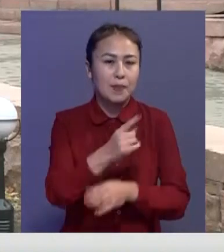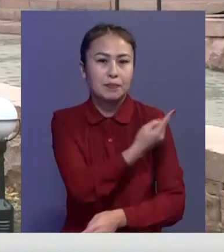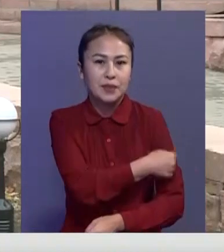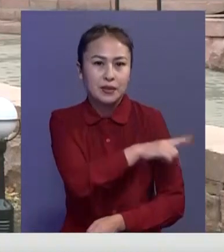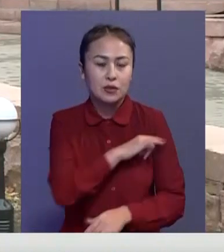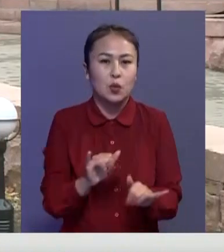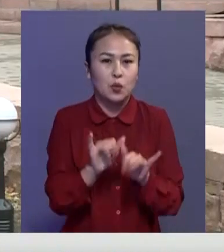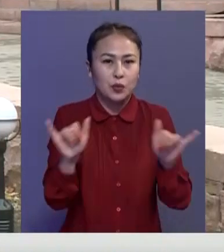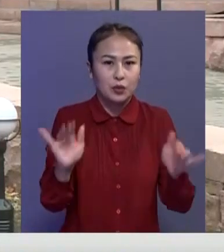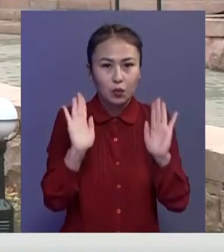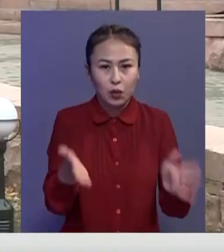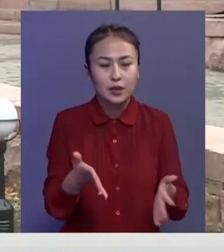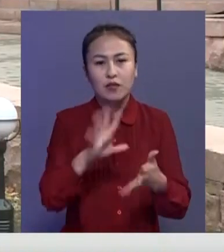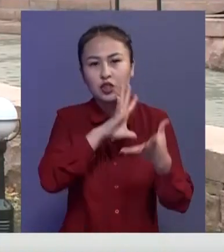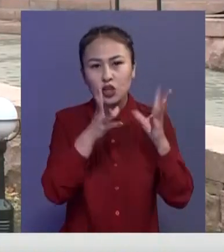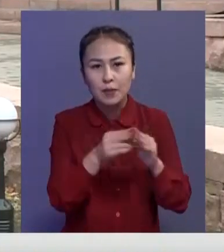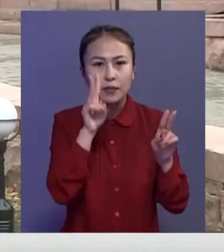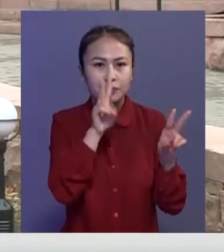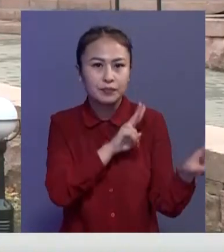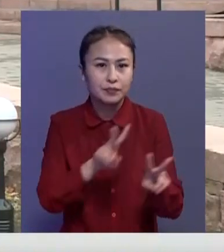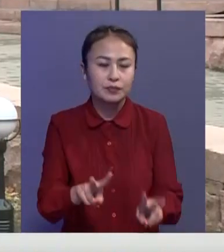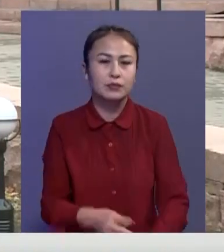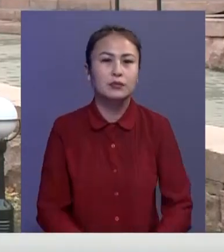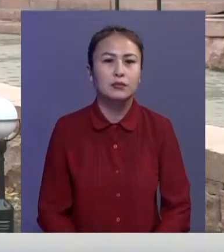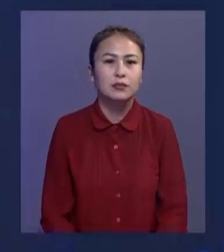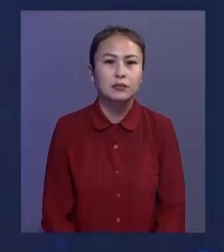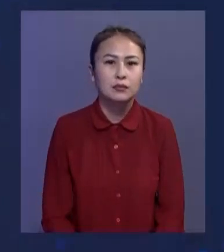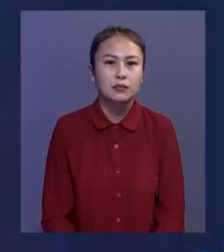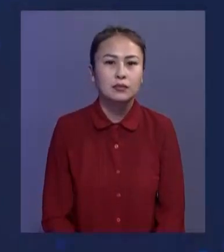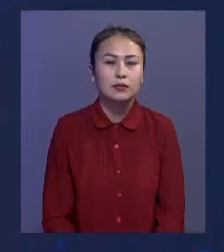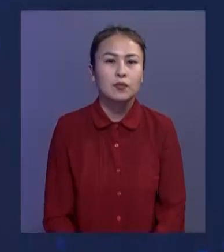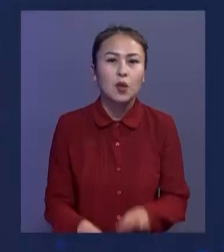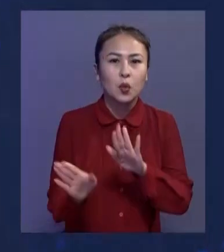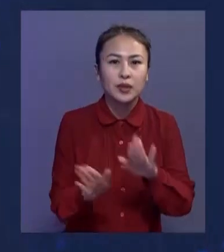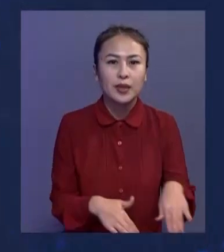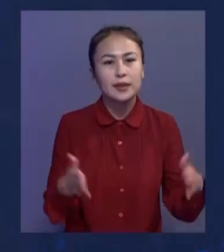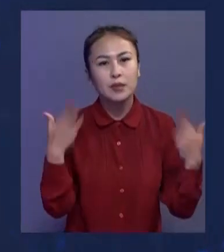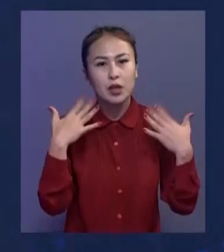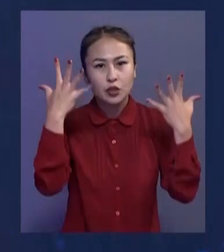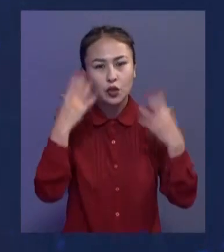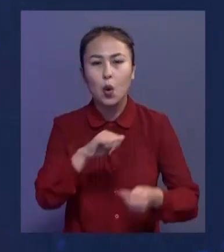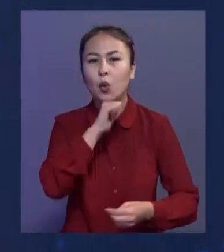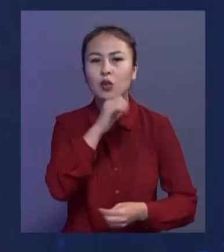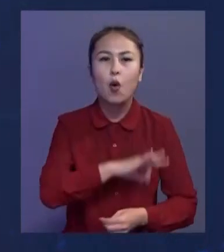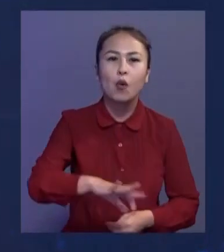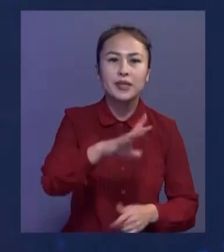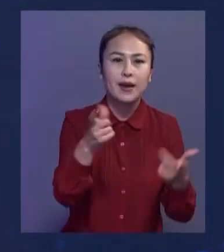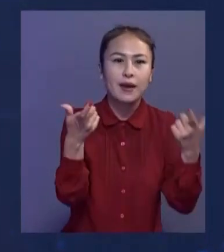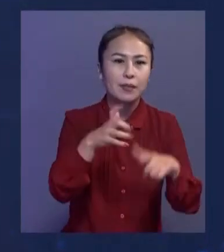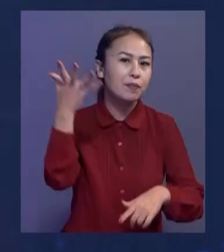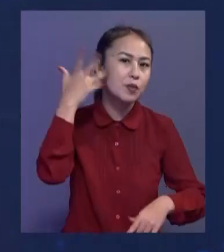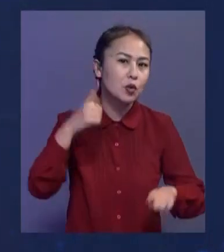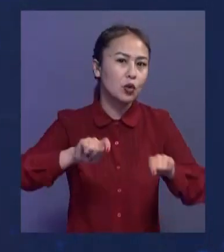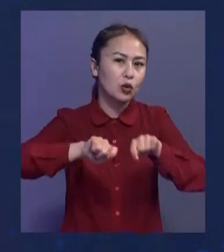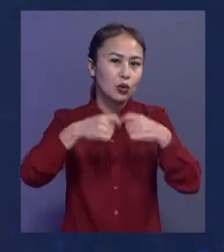мамандарын көбейтеді. Жалпы жағдай жіті бақылауда. Өткен демалыс күндері Қостанай облысында карантин